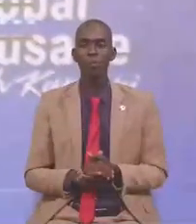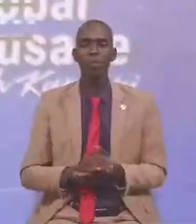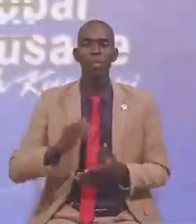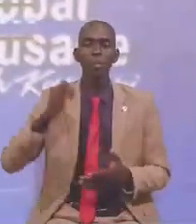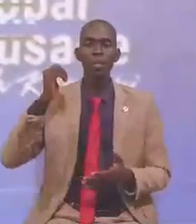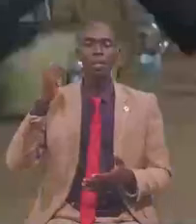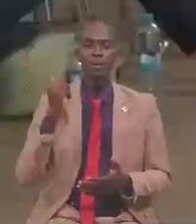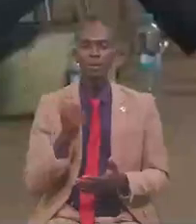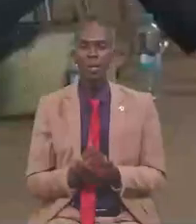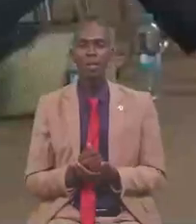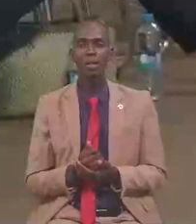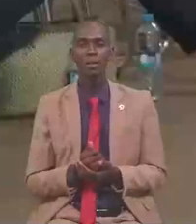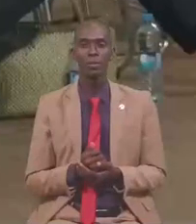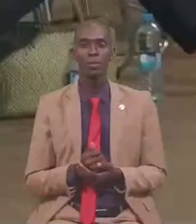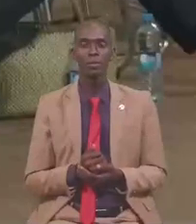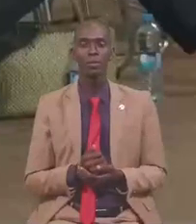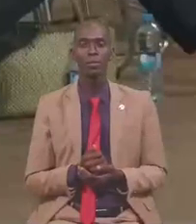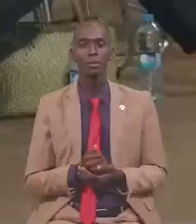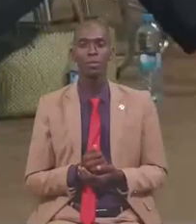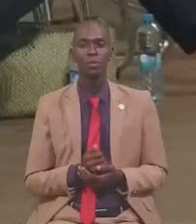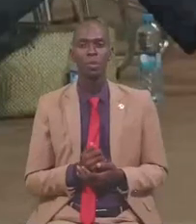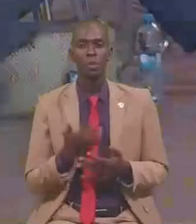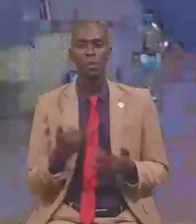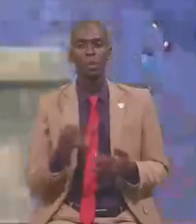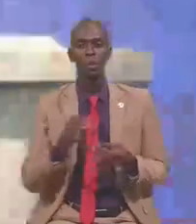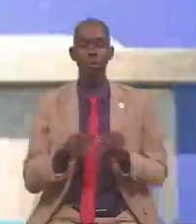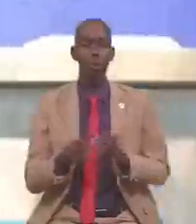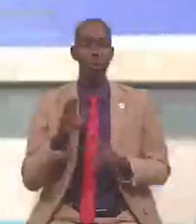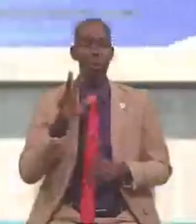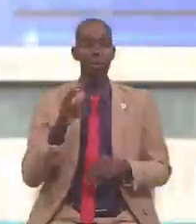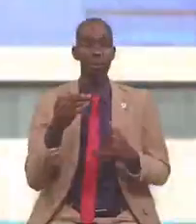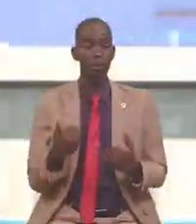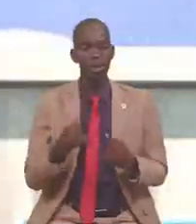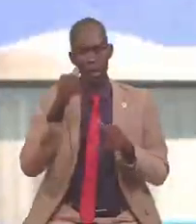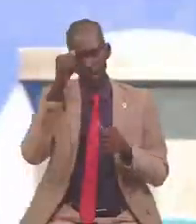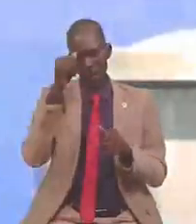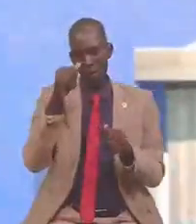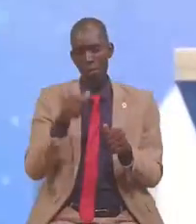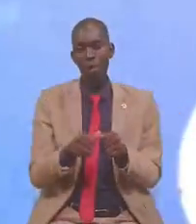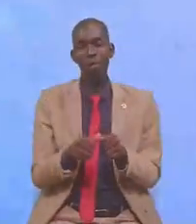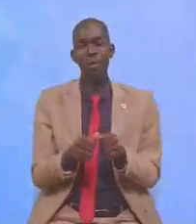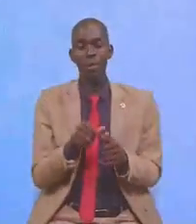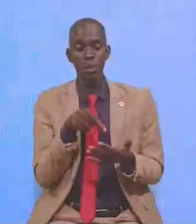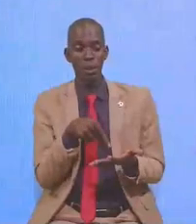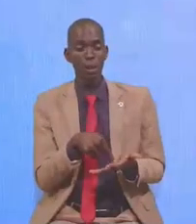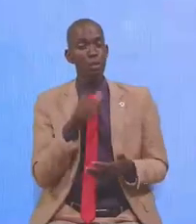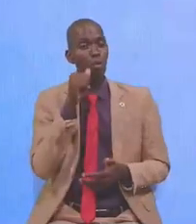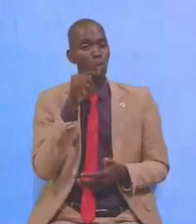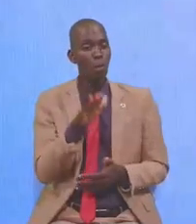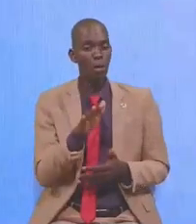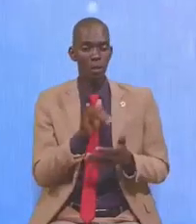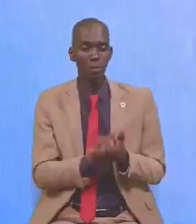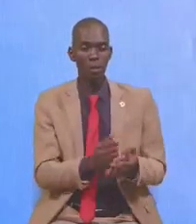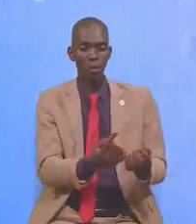Amen. Nous allons au troisième point. Rappelez-vous, cette femme qui était venue